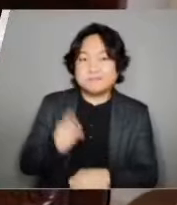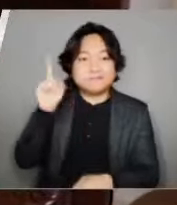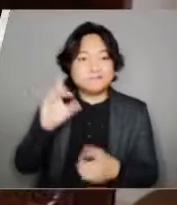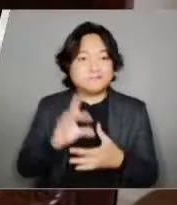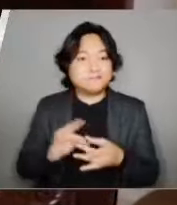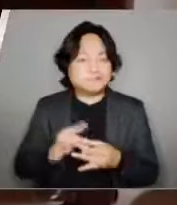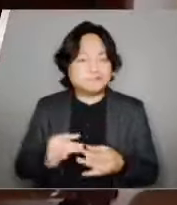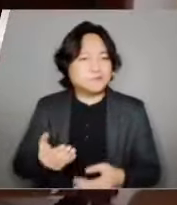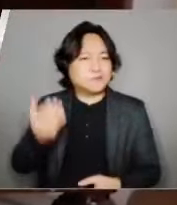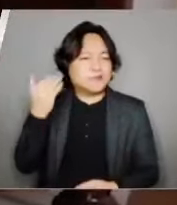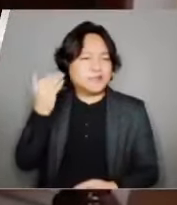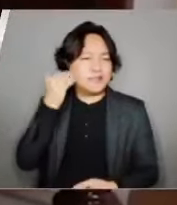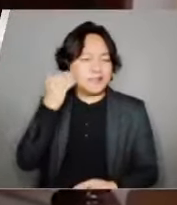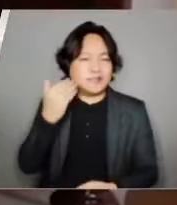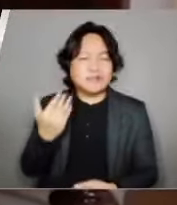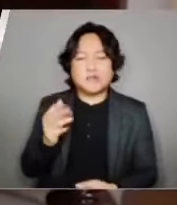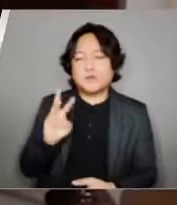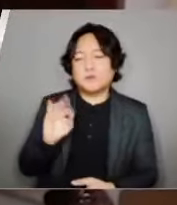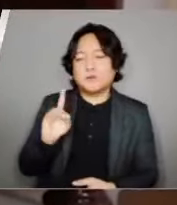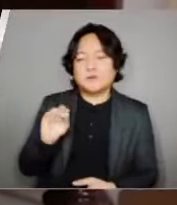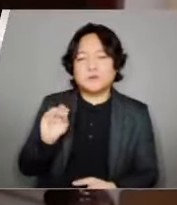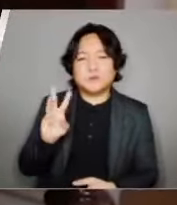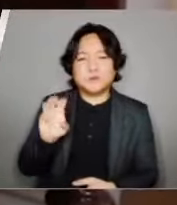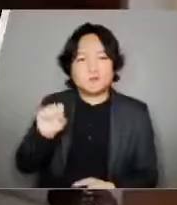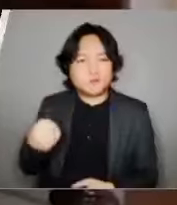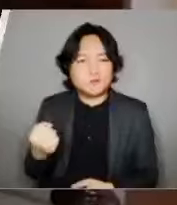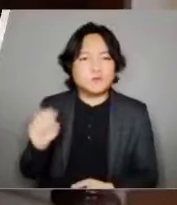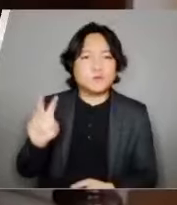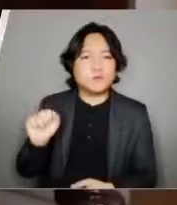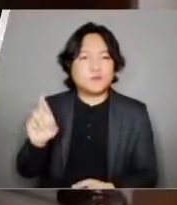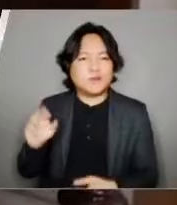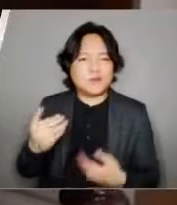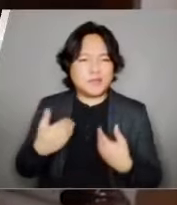Bar kasi marami nang lumalabas sa mga murder mystery na mga